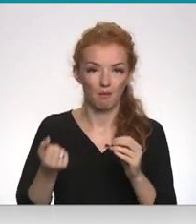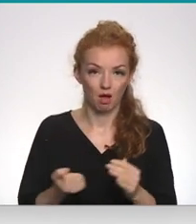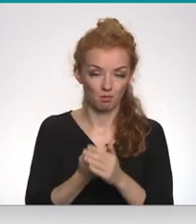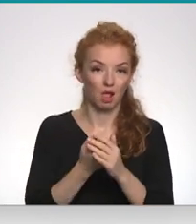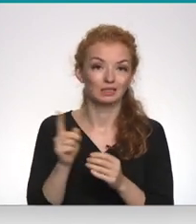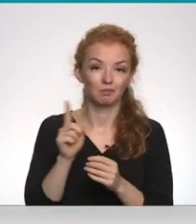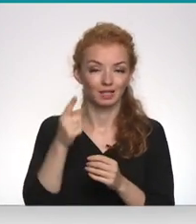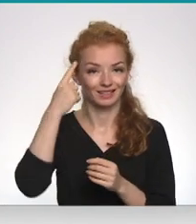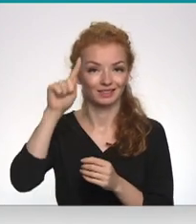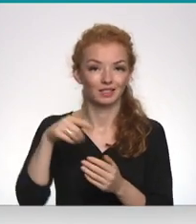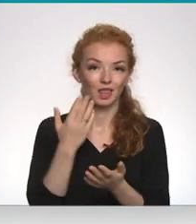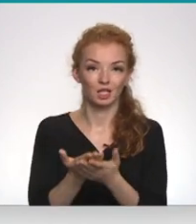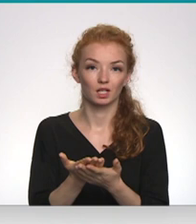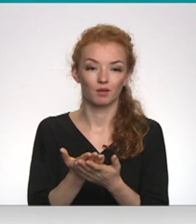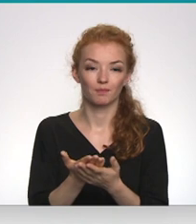ir iniciatīva